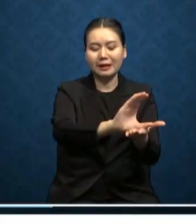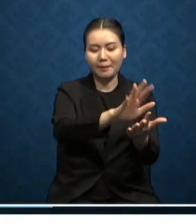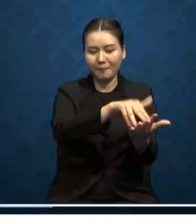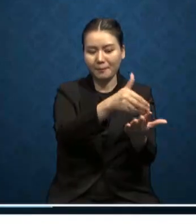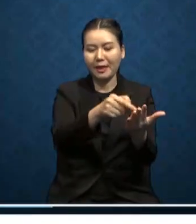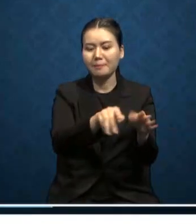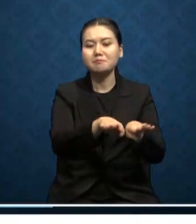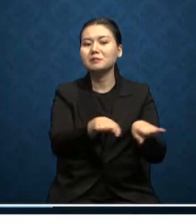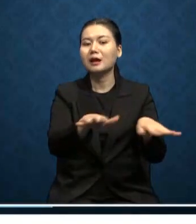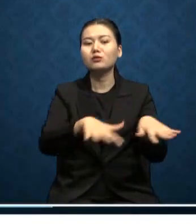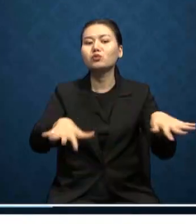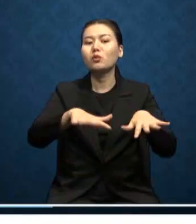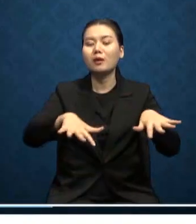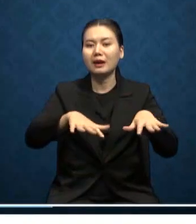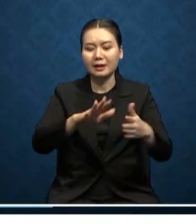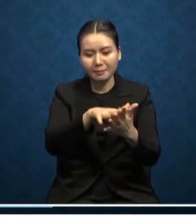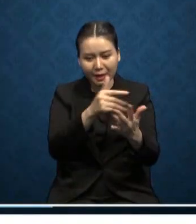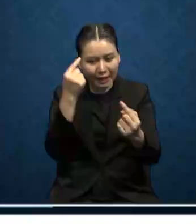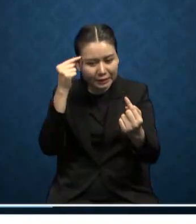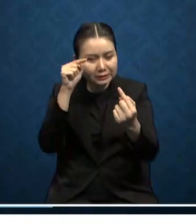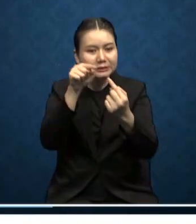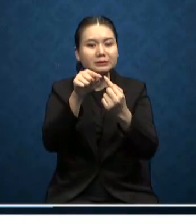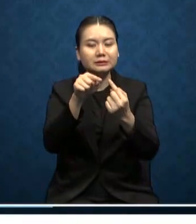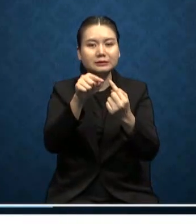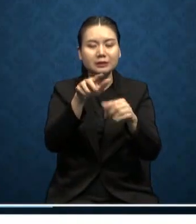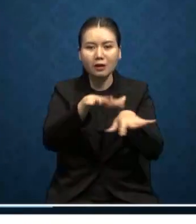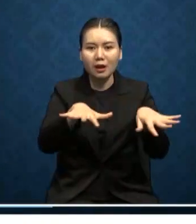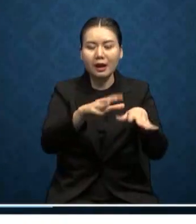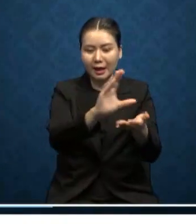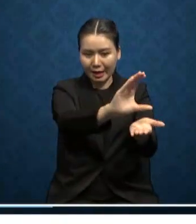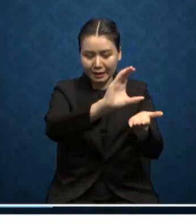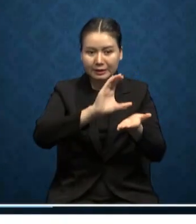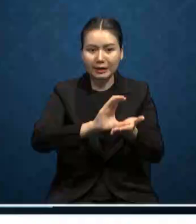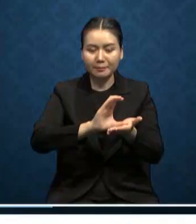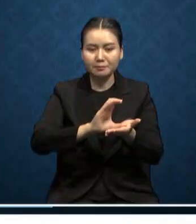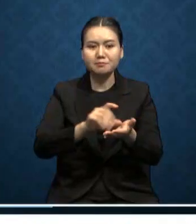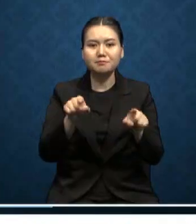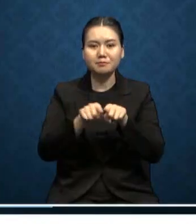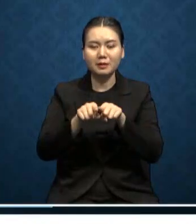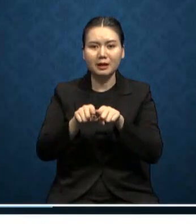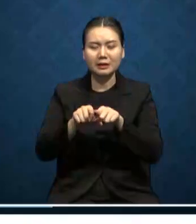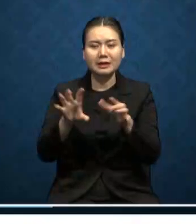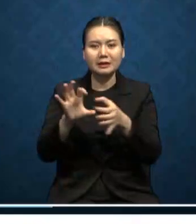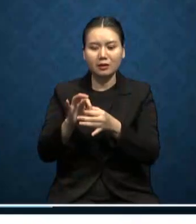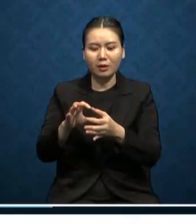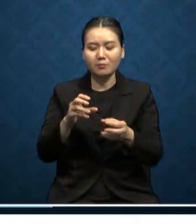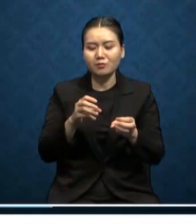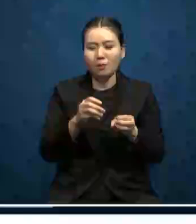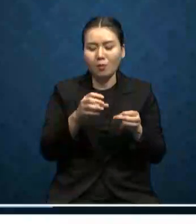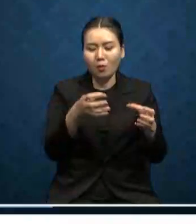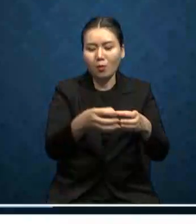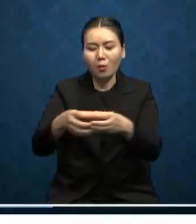านพื้นฐานเป็นแผนงานยุทธศาสตร์เพื่อให้หน่วยรับงบประมาณหรือที่เรียกกันว่าฟังก์ชันต่างๆดำเนิน